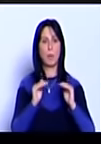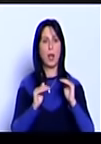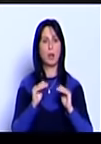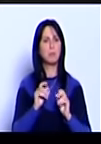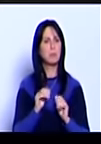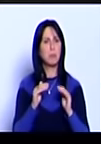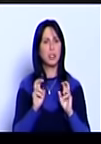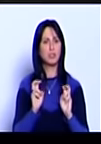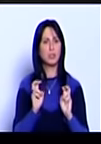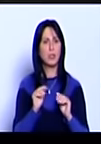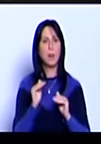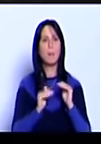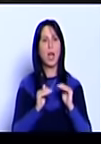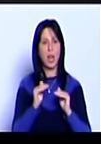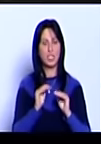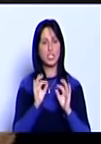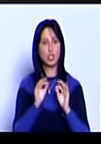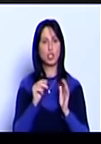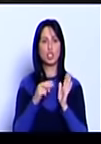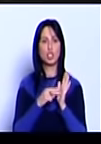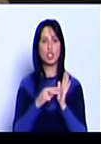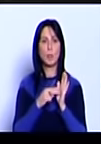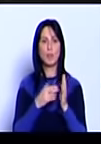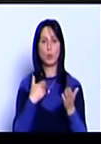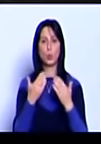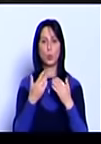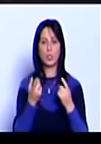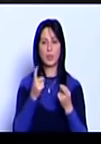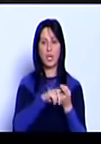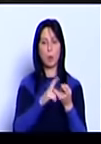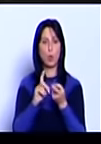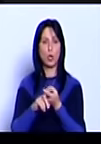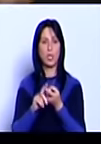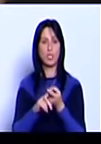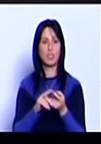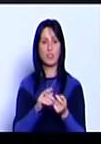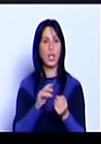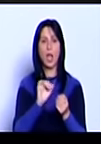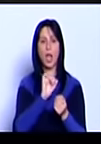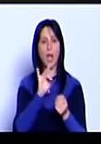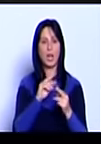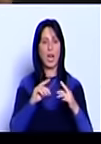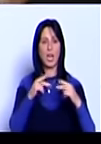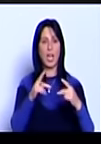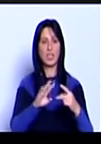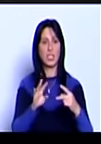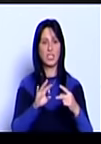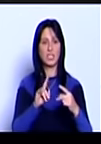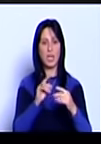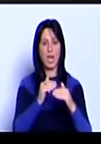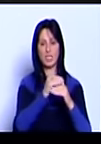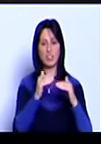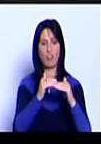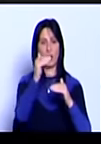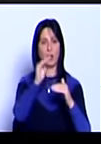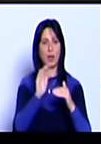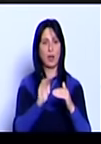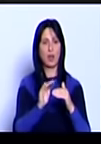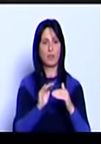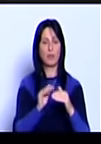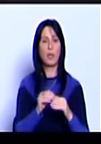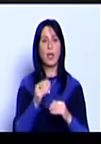რა თვალსაზრისით? ბალანსი სწორია ბალანსი. შეფასებების ურთიერთდამოკიდებულებს, რომელიც არ გადადის, არ ცდება რაღაც ზღვარს. ერთია,